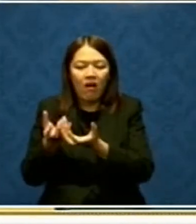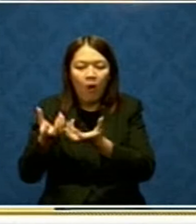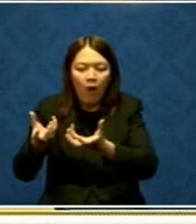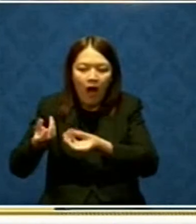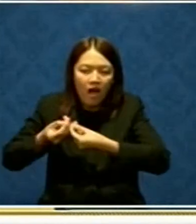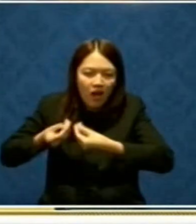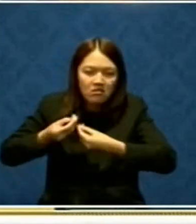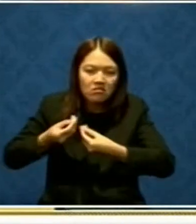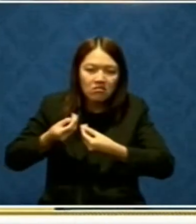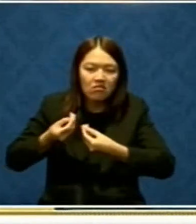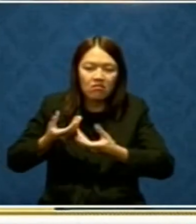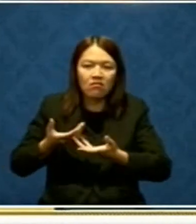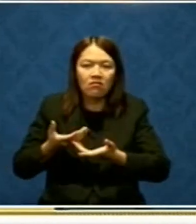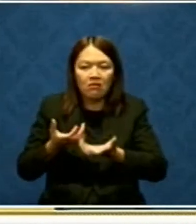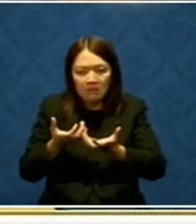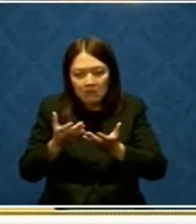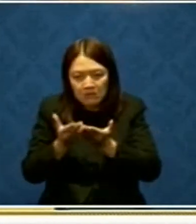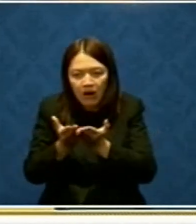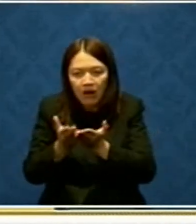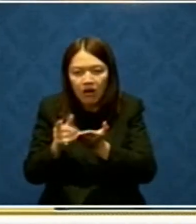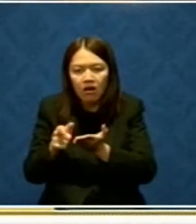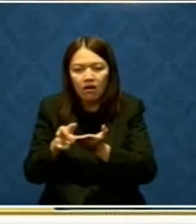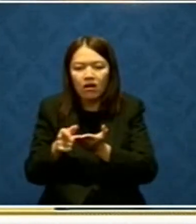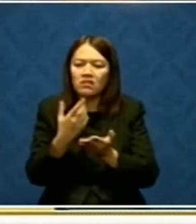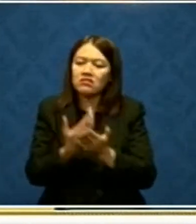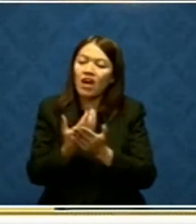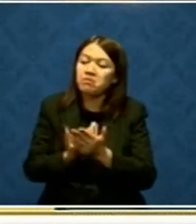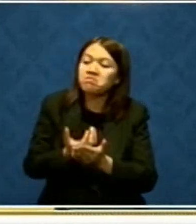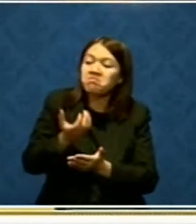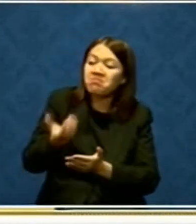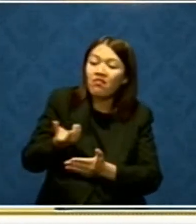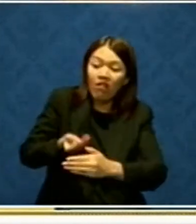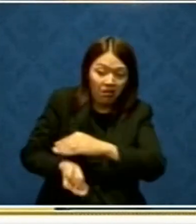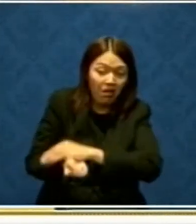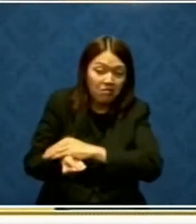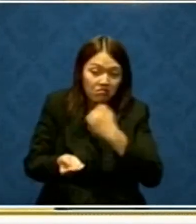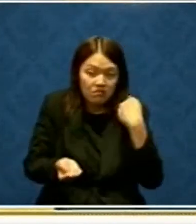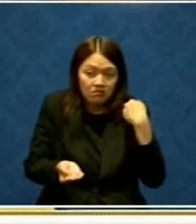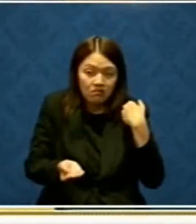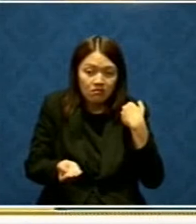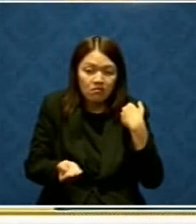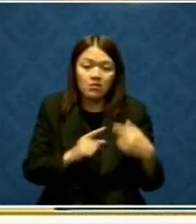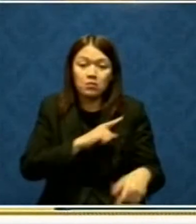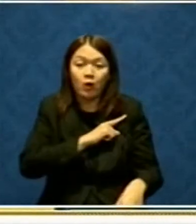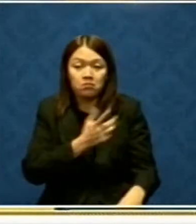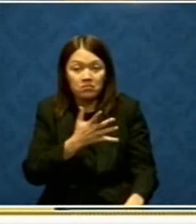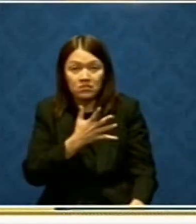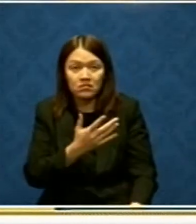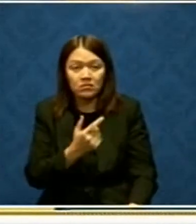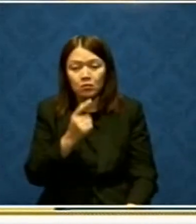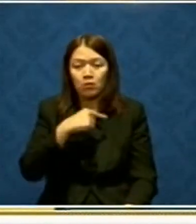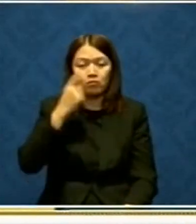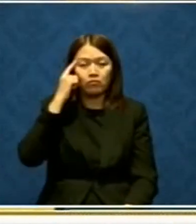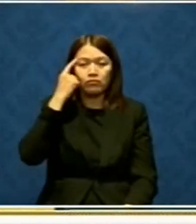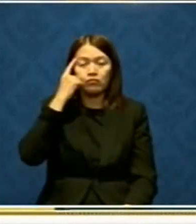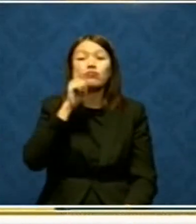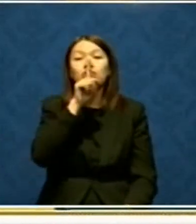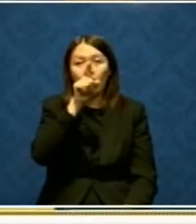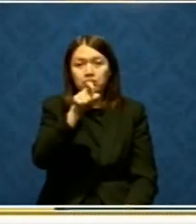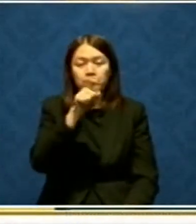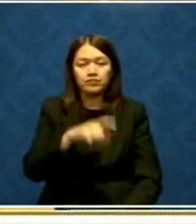ผมก็ไม่รู้ทำไมหรือว่าก็จ่ายตังค์กันไปแล้วยัดใต้โต๊ะกันให้เรียบร้อยแล้วทำไมต้องไปรับผิดชอบใช่ไหมนี่ผมก็ไม่รู้ครับก็ต้อง